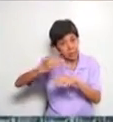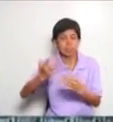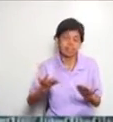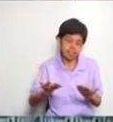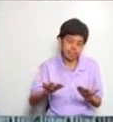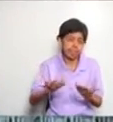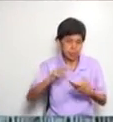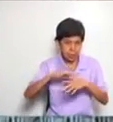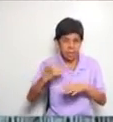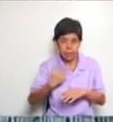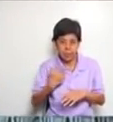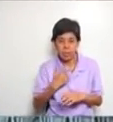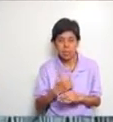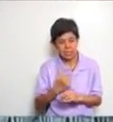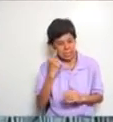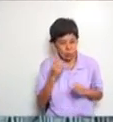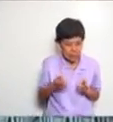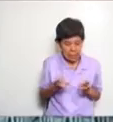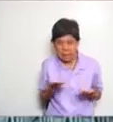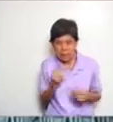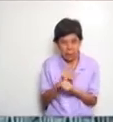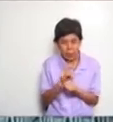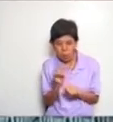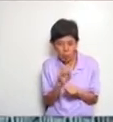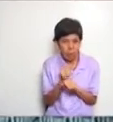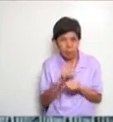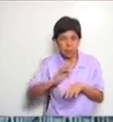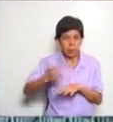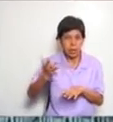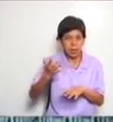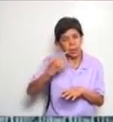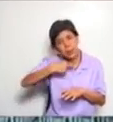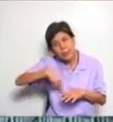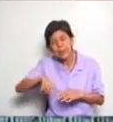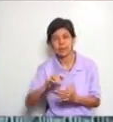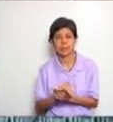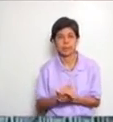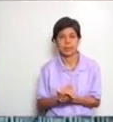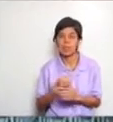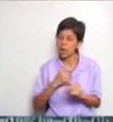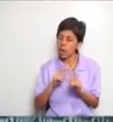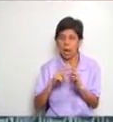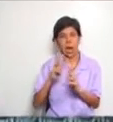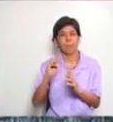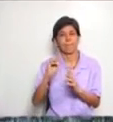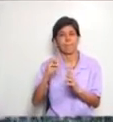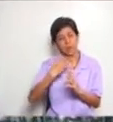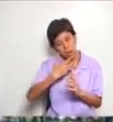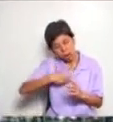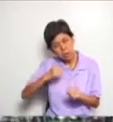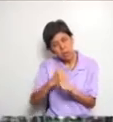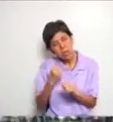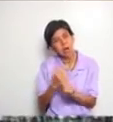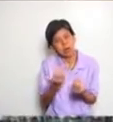2 แงขณนี้คือเอาตัรอด รดไปทำไมครับ รดไปเสีบกรม เพื่อดำลงเผาพัน